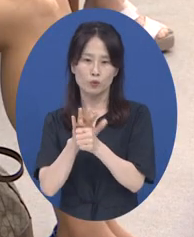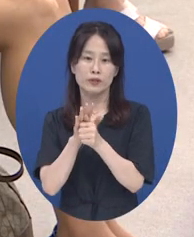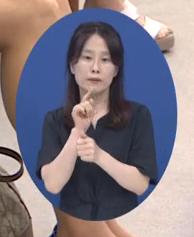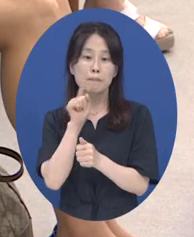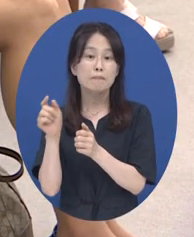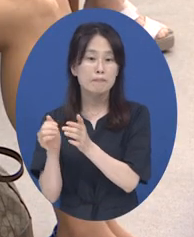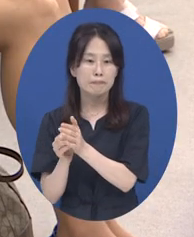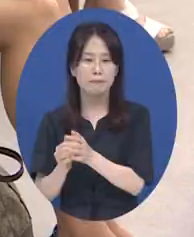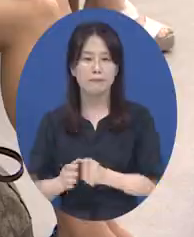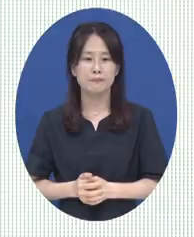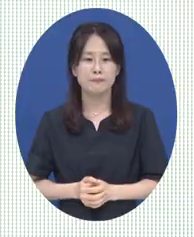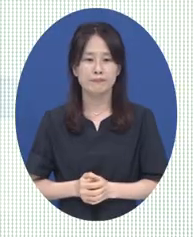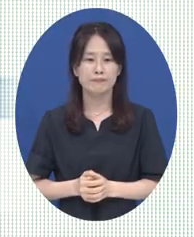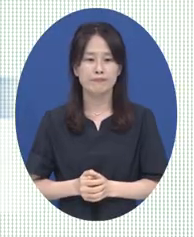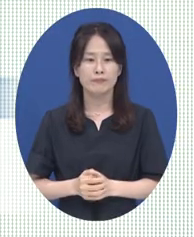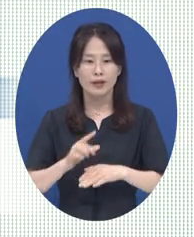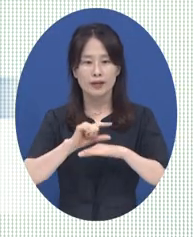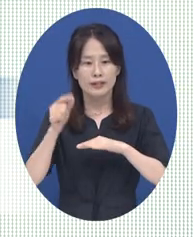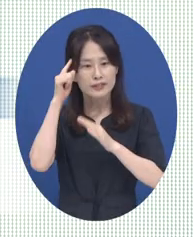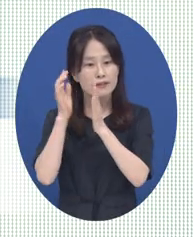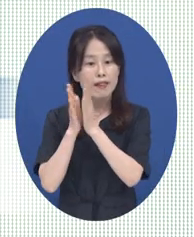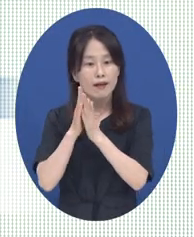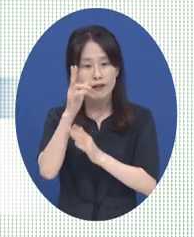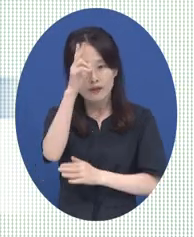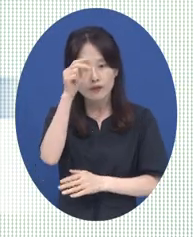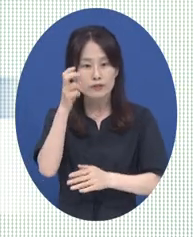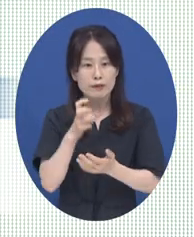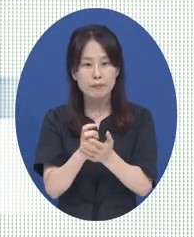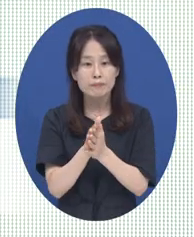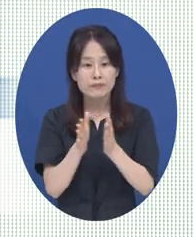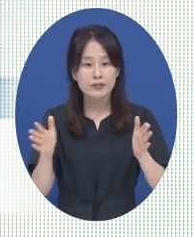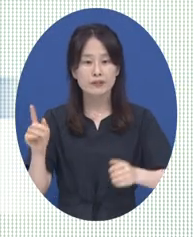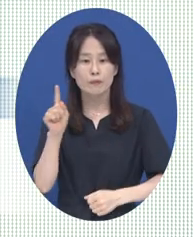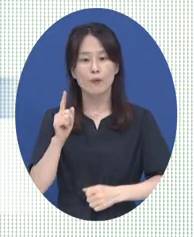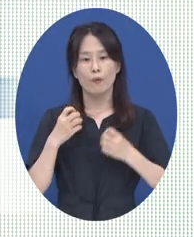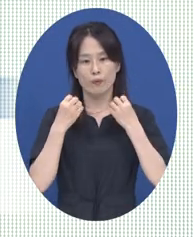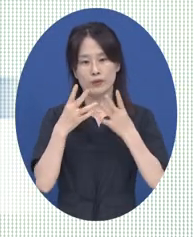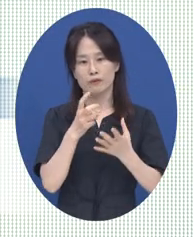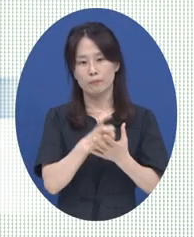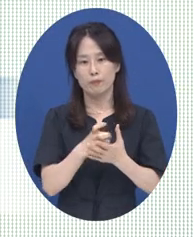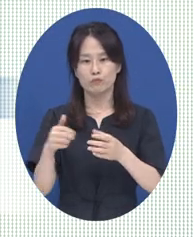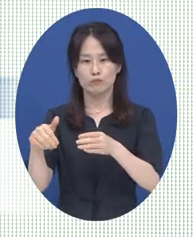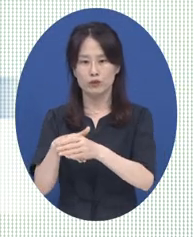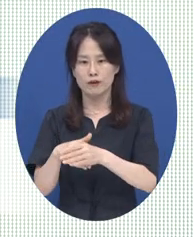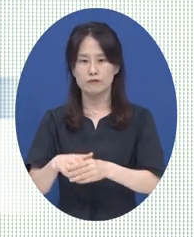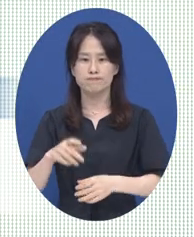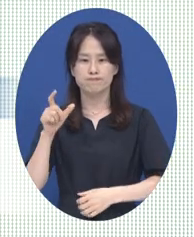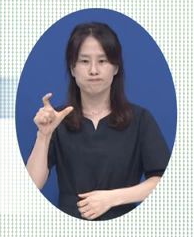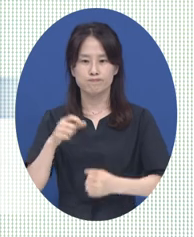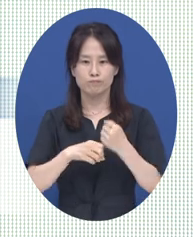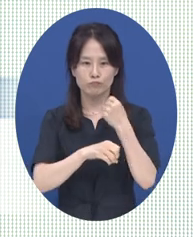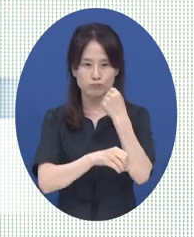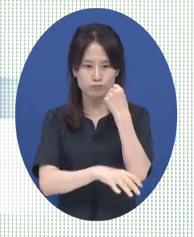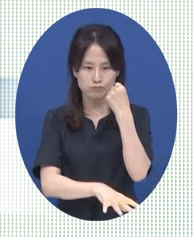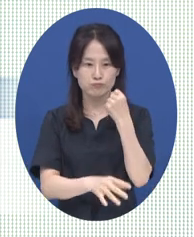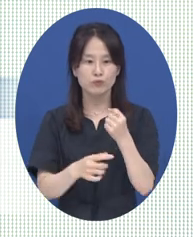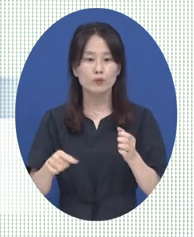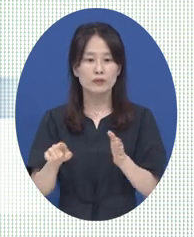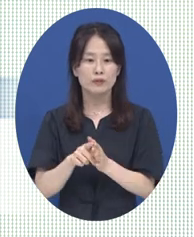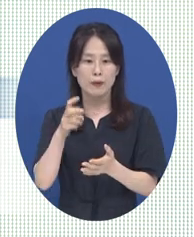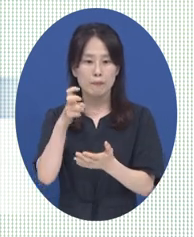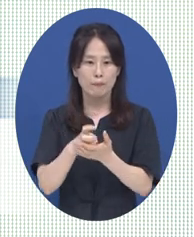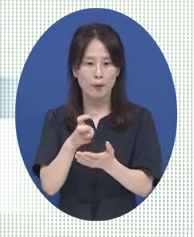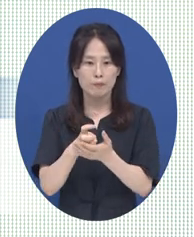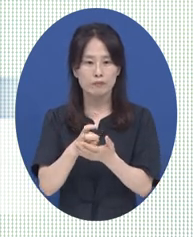말했습니다 야식은 절대 수인이 새로운 제도와 문화 로 톤 편의 뿌리내릴 수 있도록